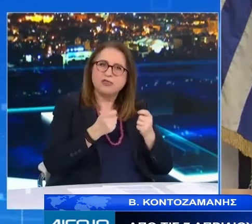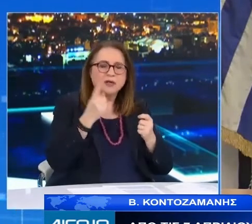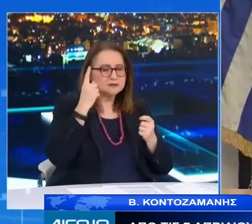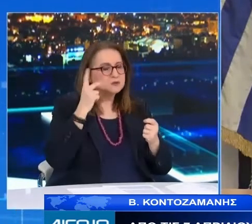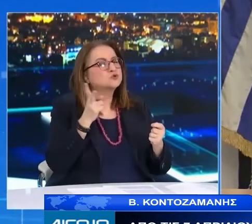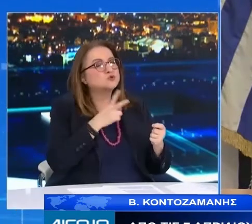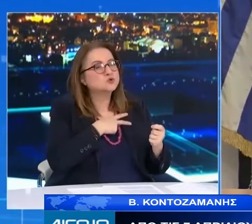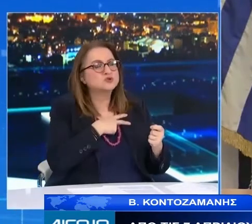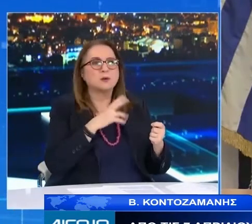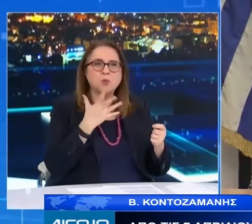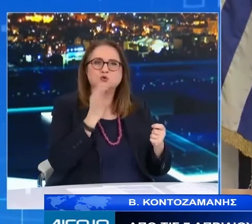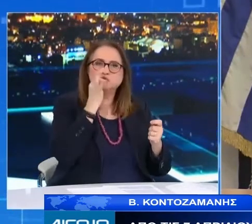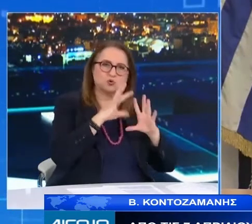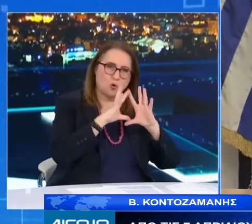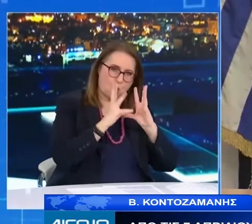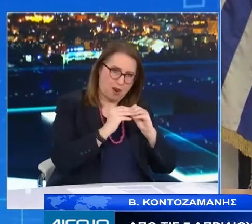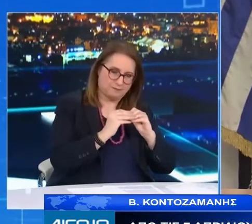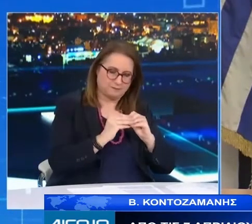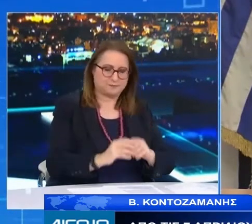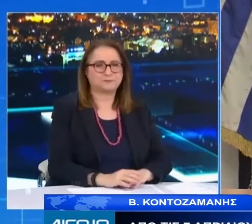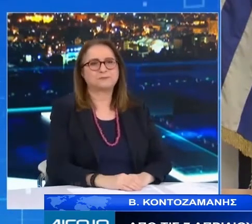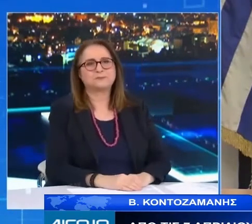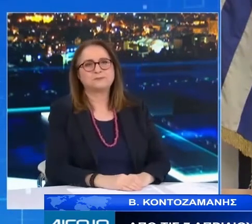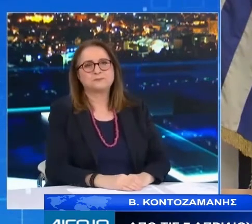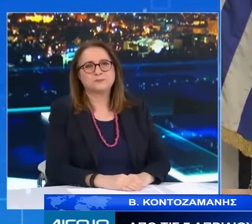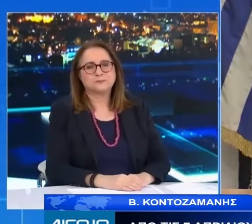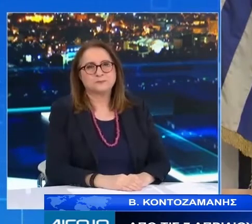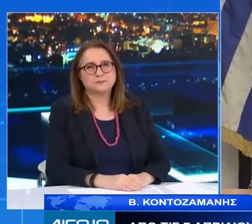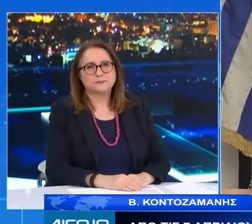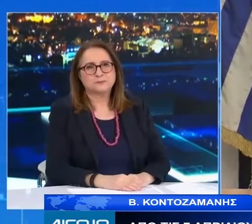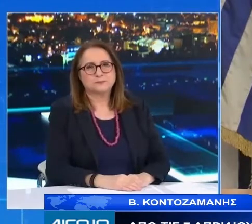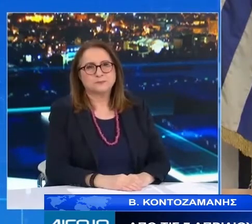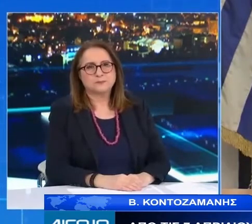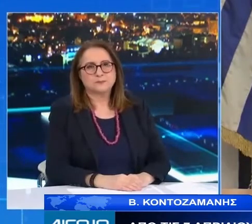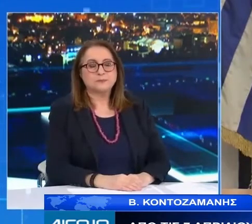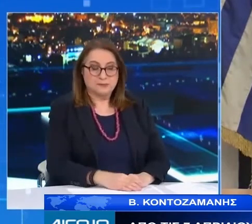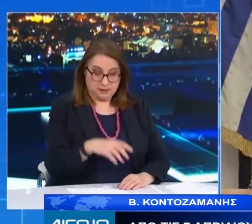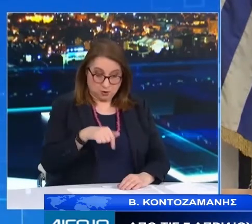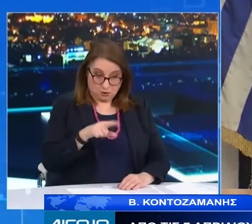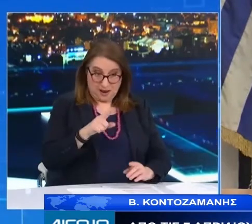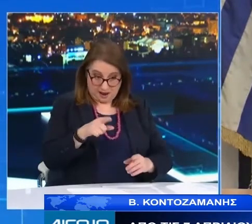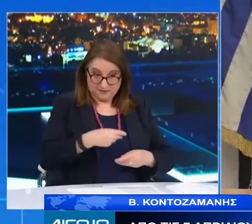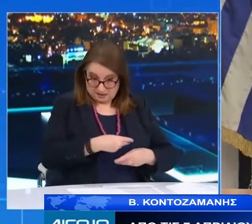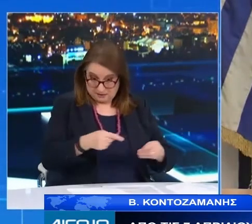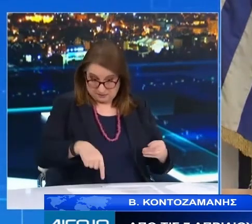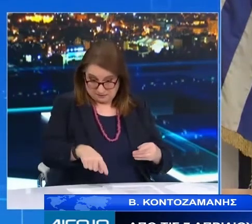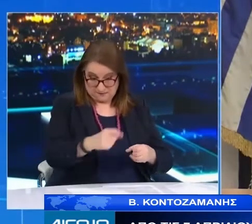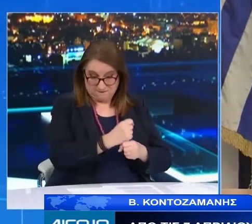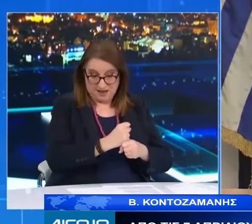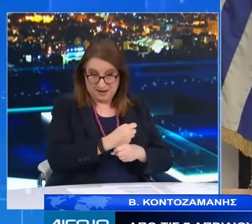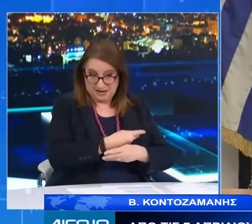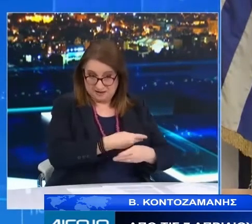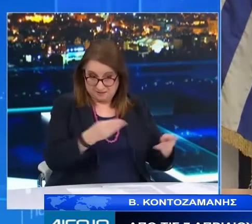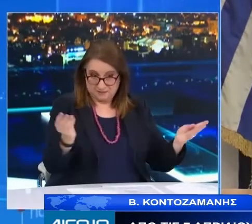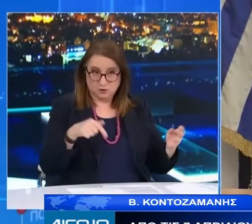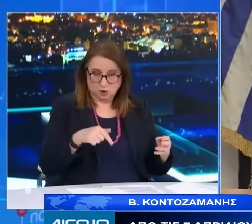και την εκτέλεση του διαγνωστικού ελέγχου. Ειδικά για τη διάθεση των πρώτων self-test από τα φαρμακεία, θα